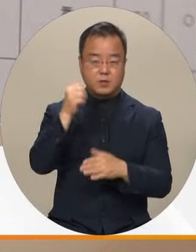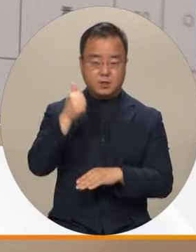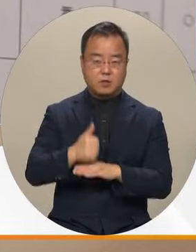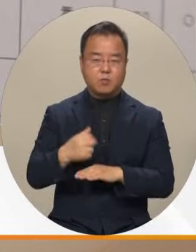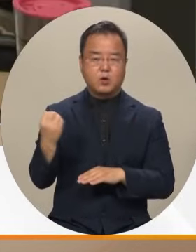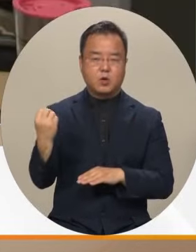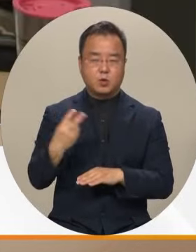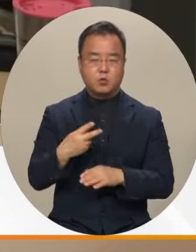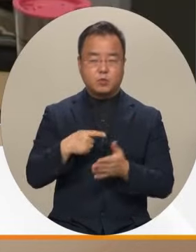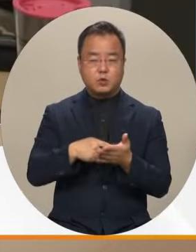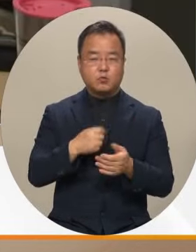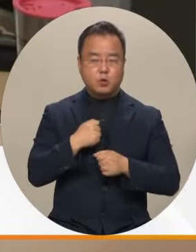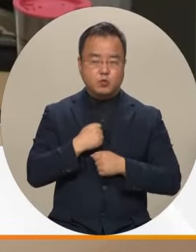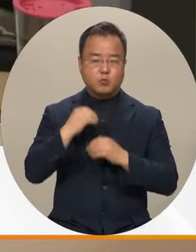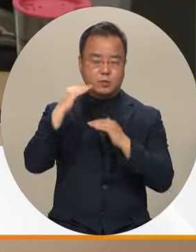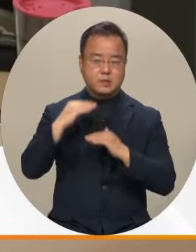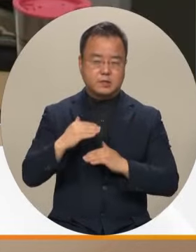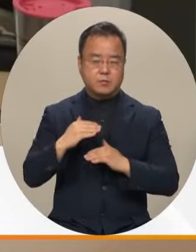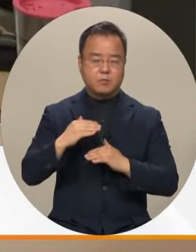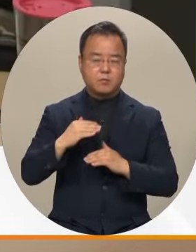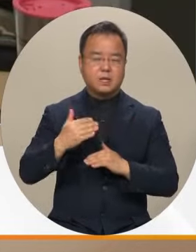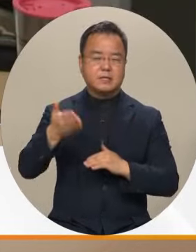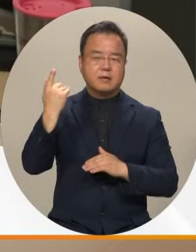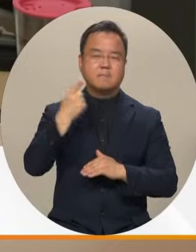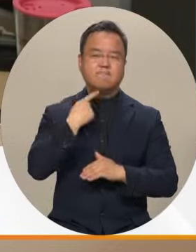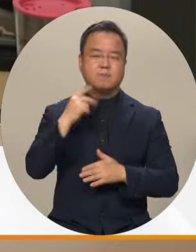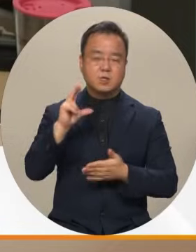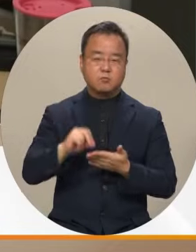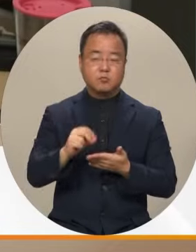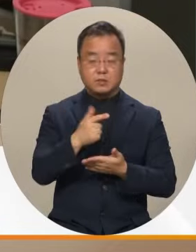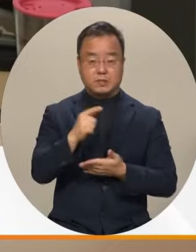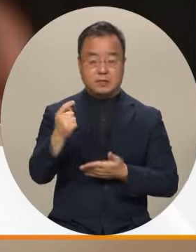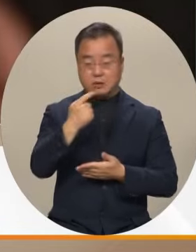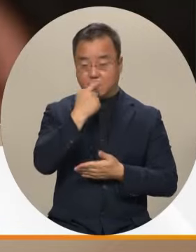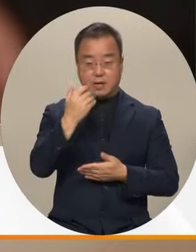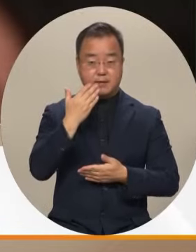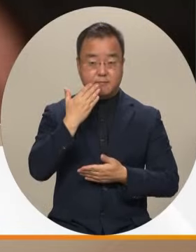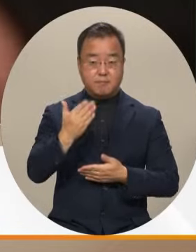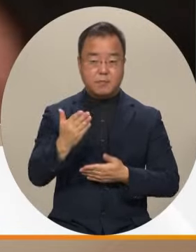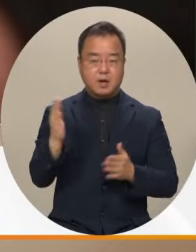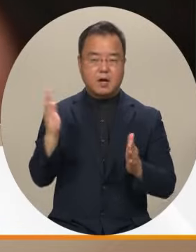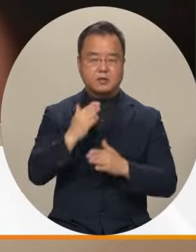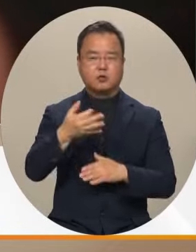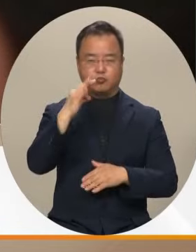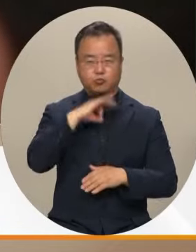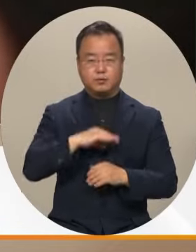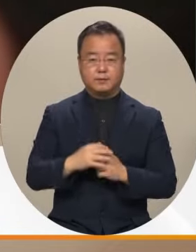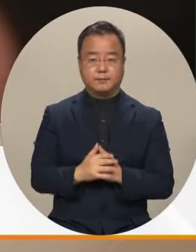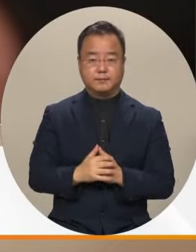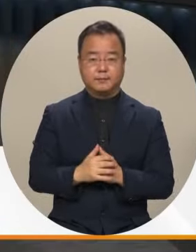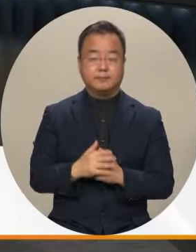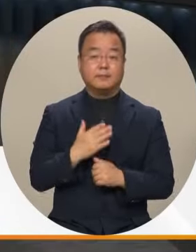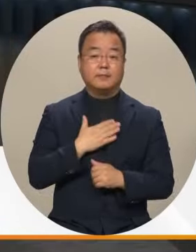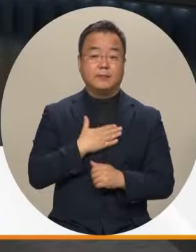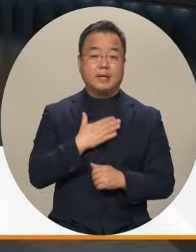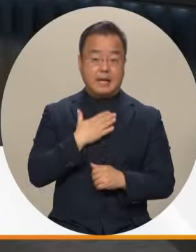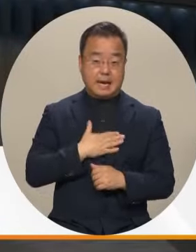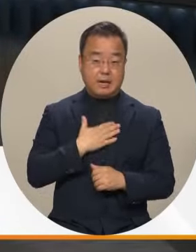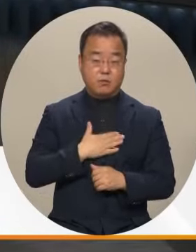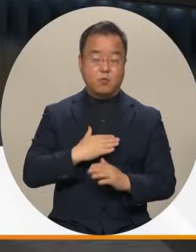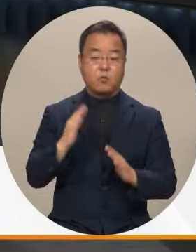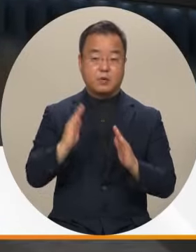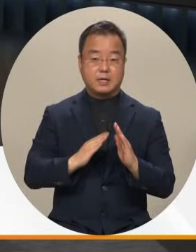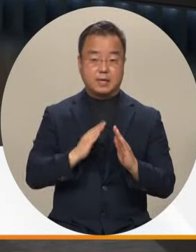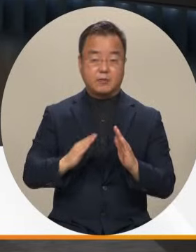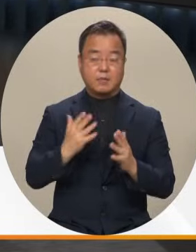어 지원수 유의사항 기출 문제 등이 포함되어 있어 수험생에게 매우 유용합니다네 나를 알고 객관적인